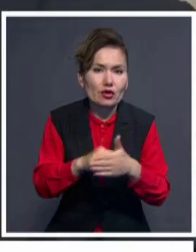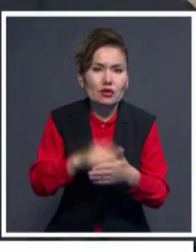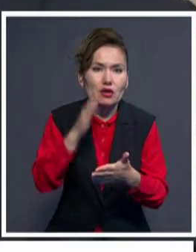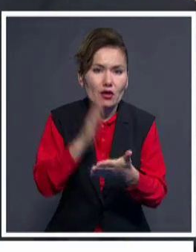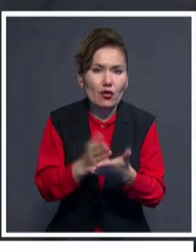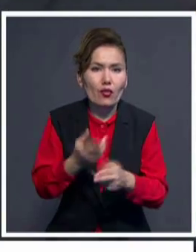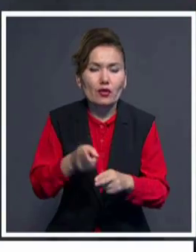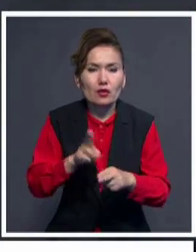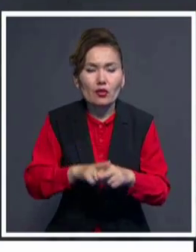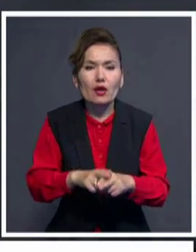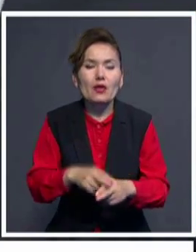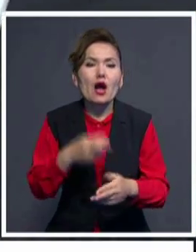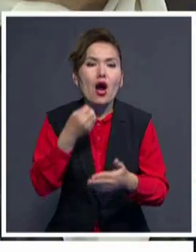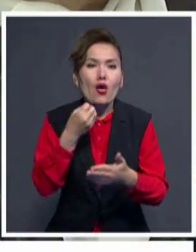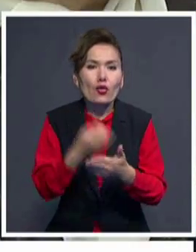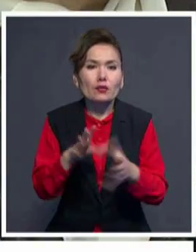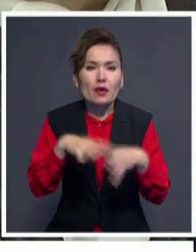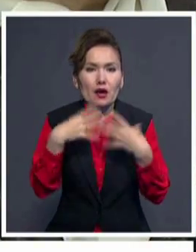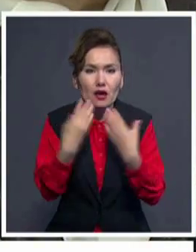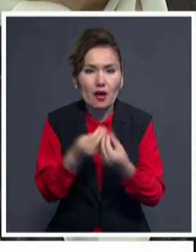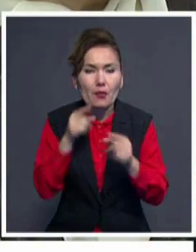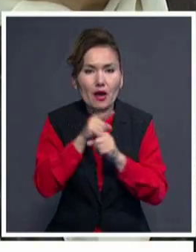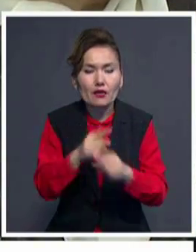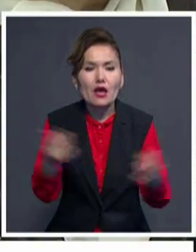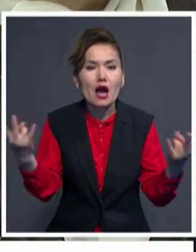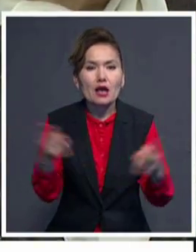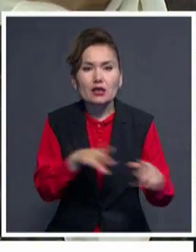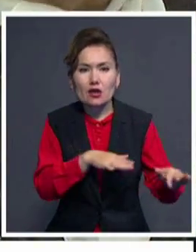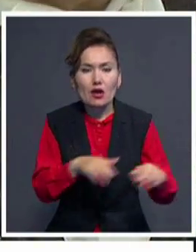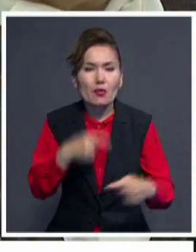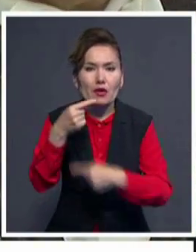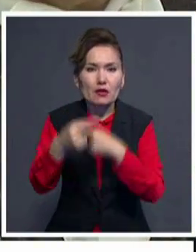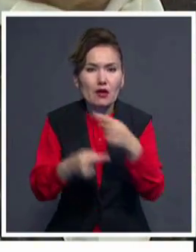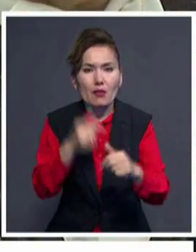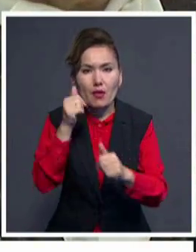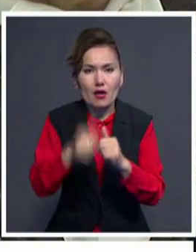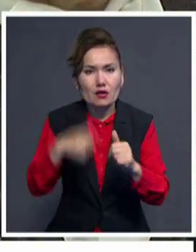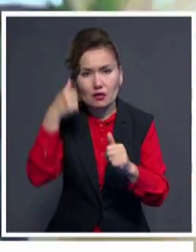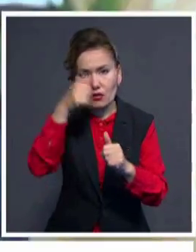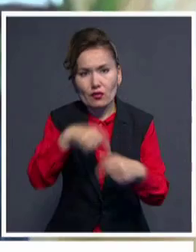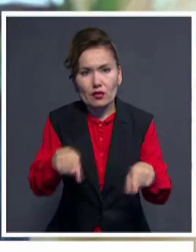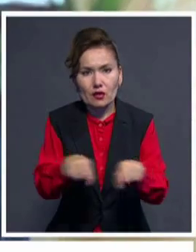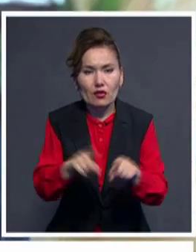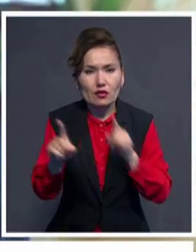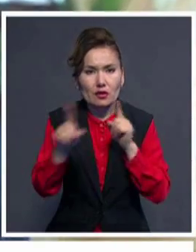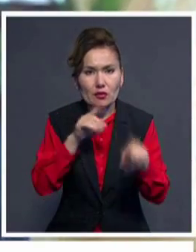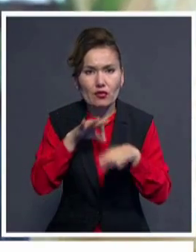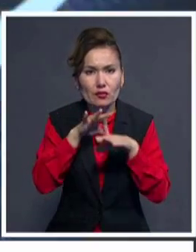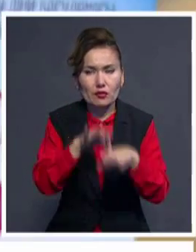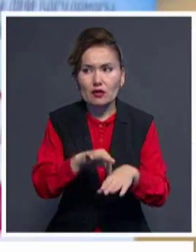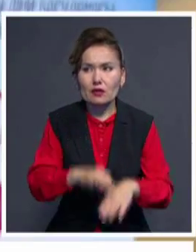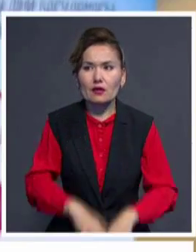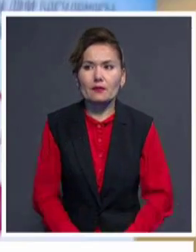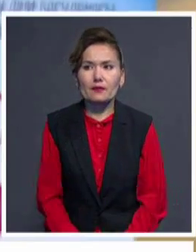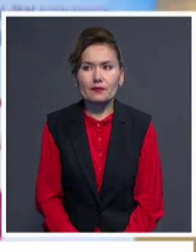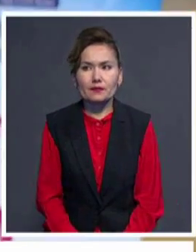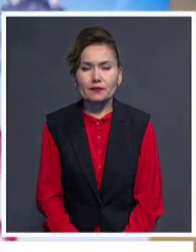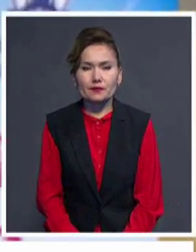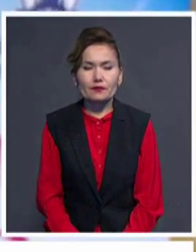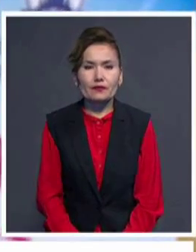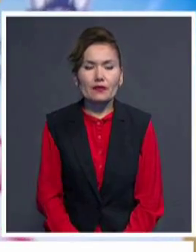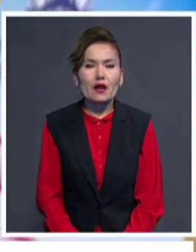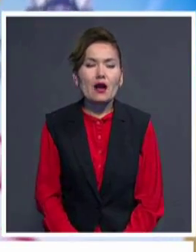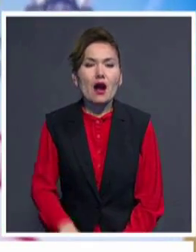келеңсіздіктерге жол бермес үшін отбасы құндылықтарын насихаттайтын қажетті шаралар дәстүрлі түрде өтіп тұрады. Қазақ